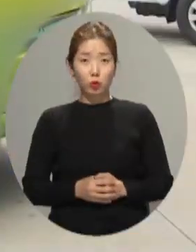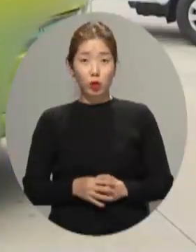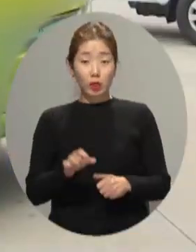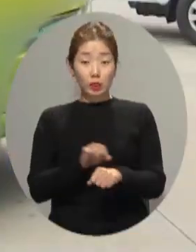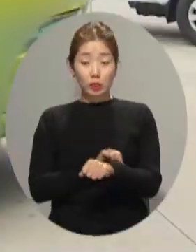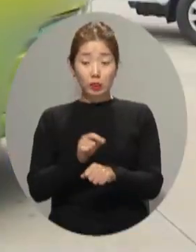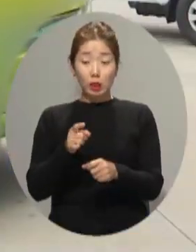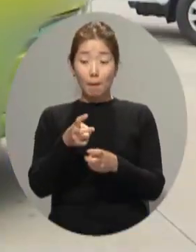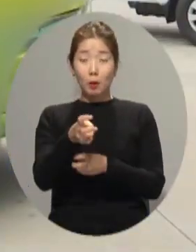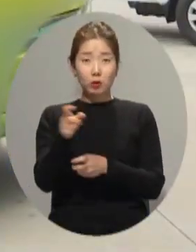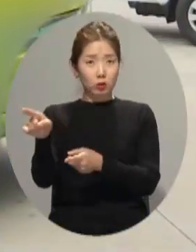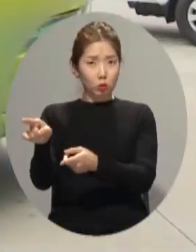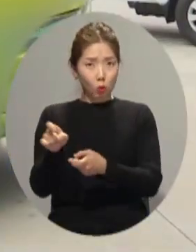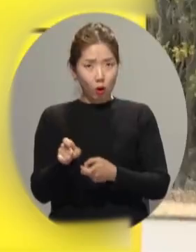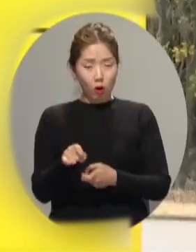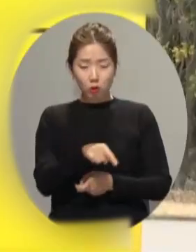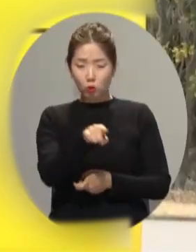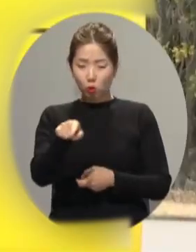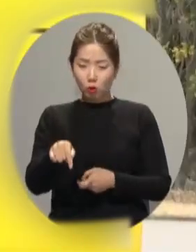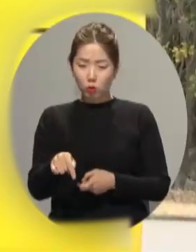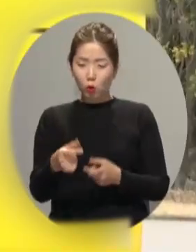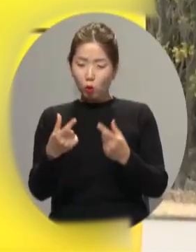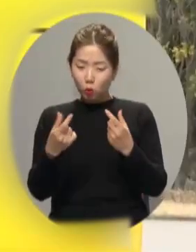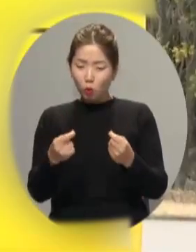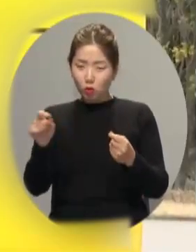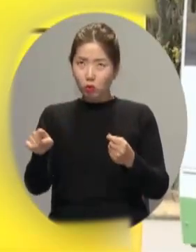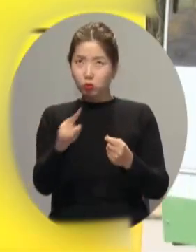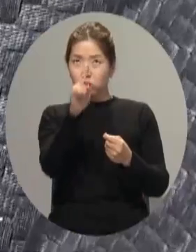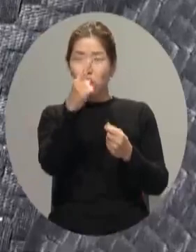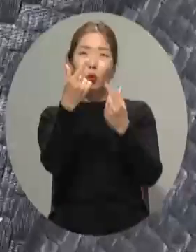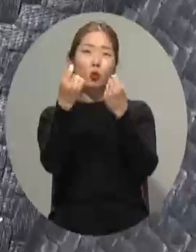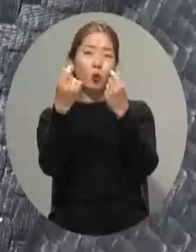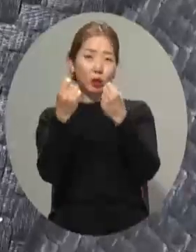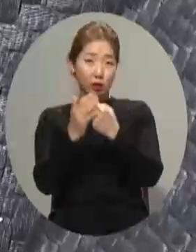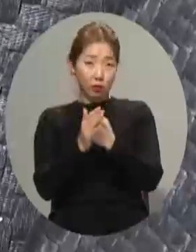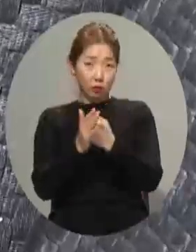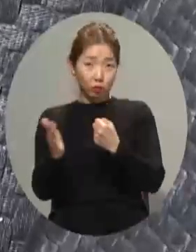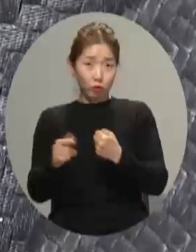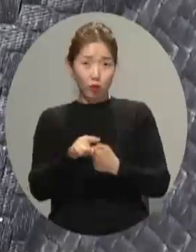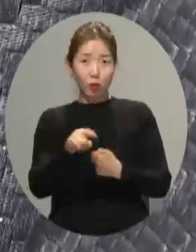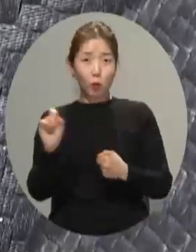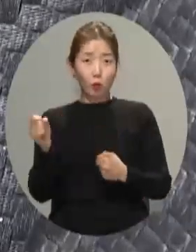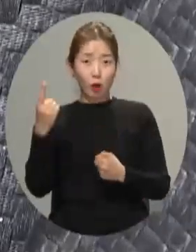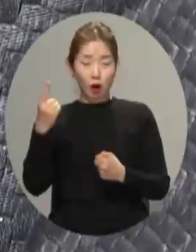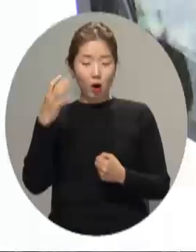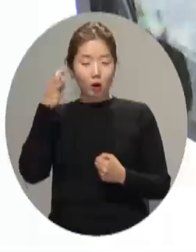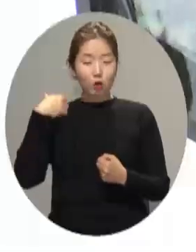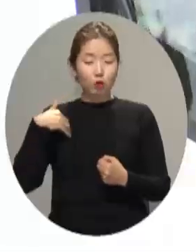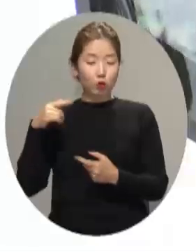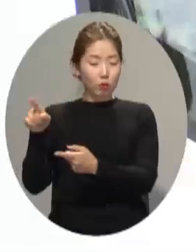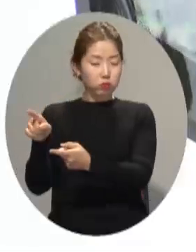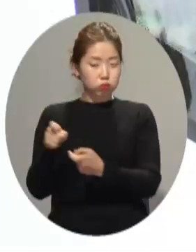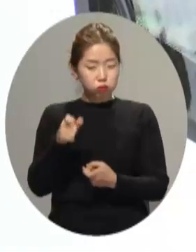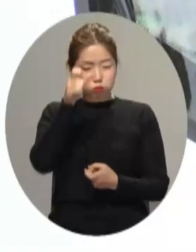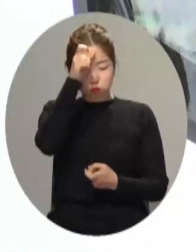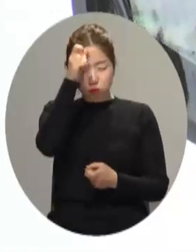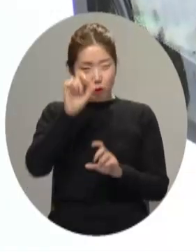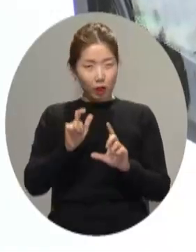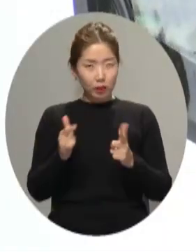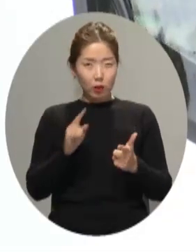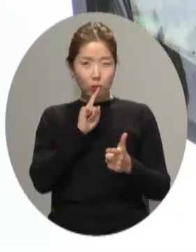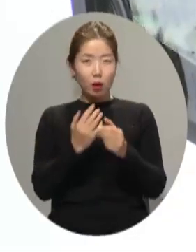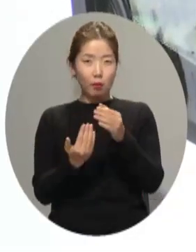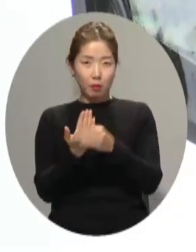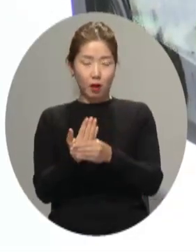특히 버스 수입 업체와 전북 고속이 같은 그룹 소속인 것으로 알려지면서 이 때문에 중국산 버스를 고집하는 것 아니냐는